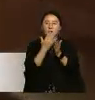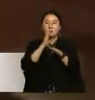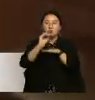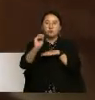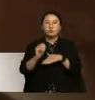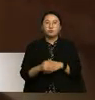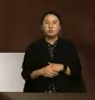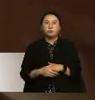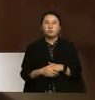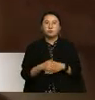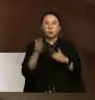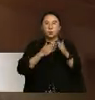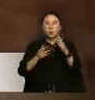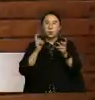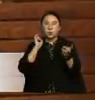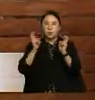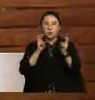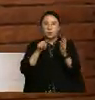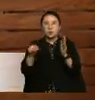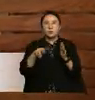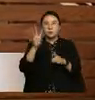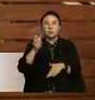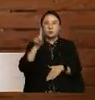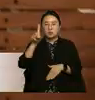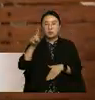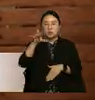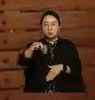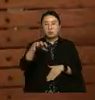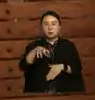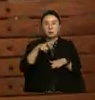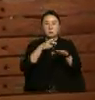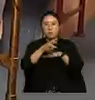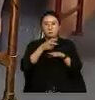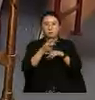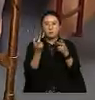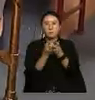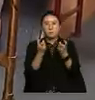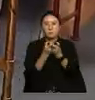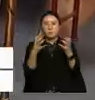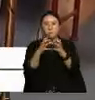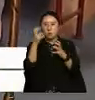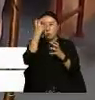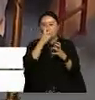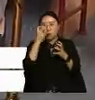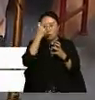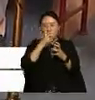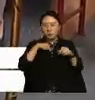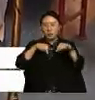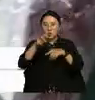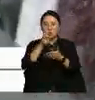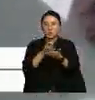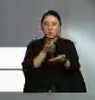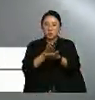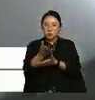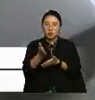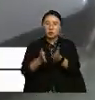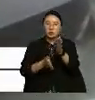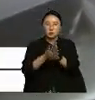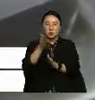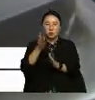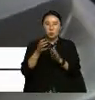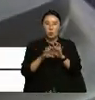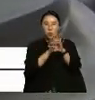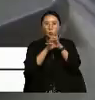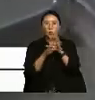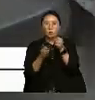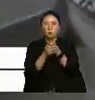출자합니다. 경기교통공사는 도내 31개 시군의 대중교통 체계를 통합 관리하는 교통정책 전담 기관으로